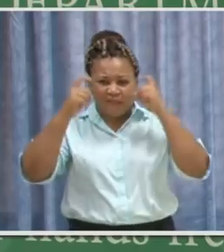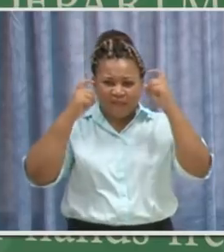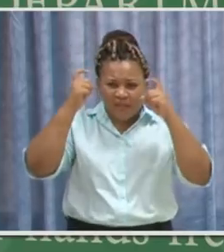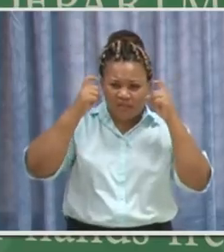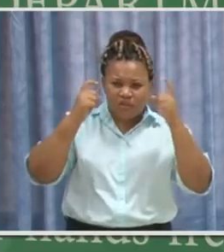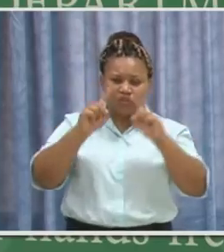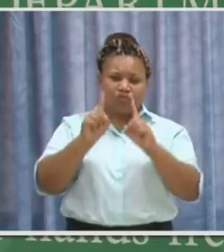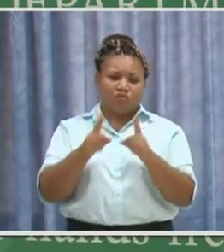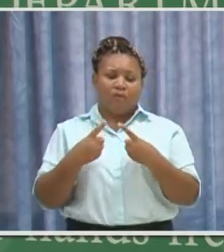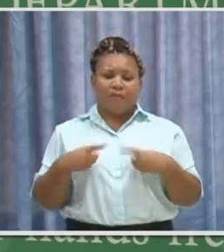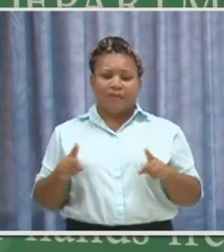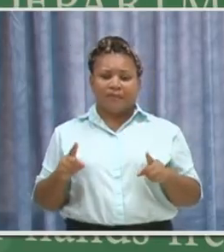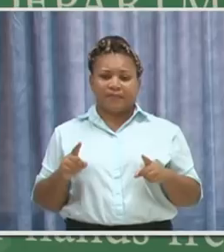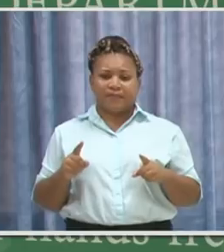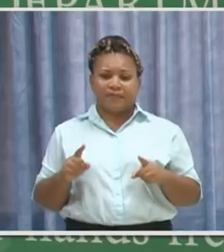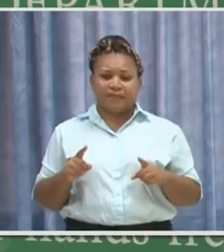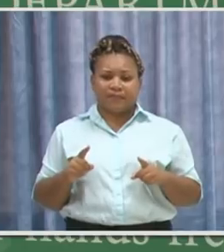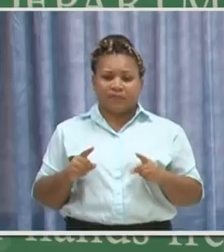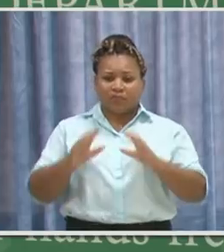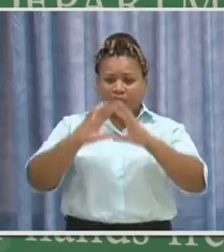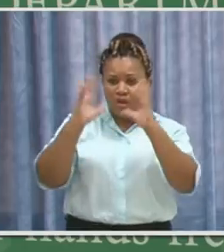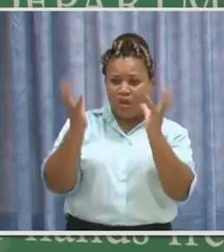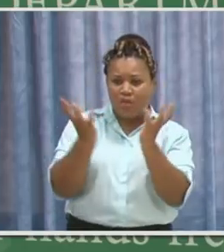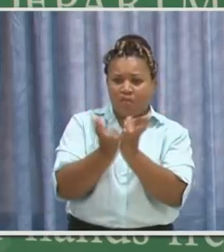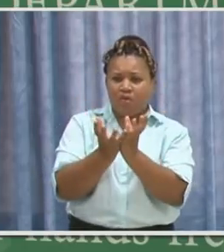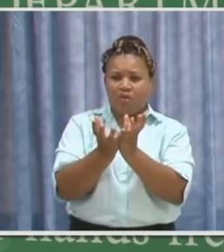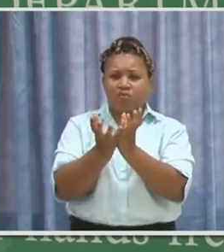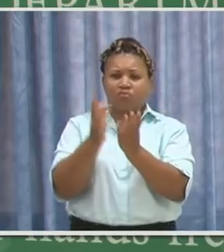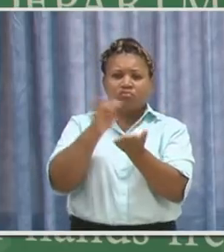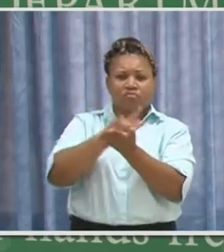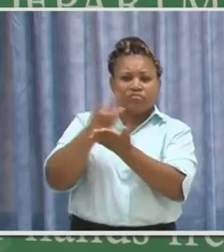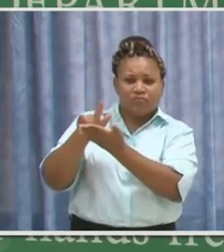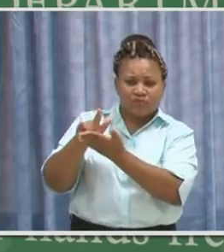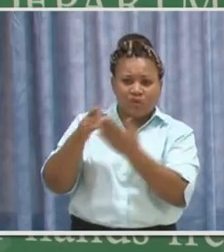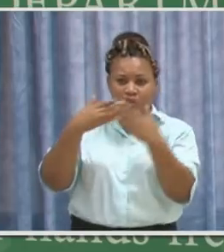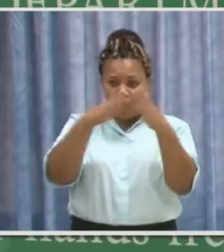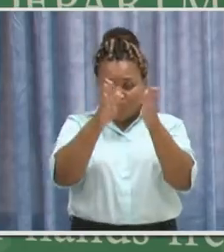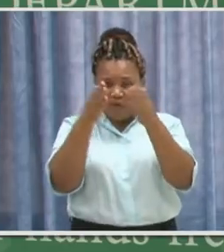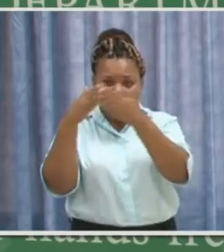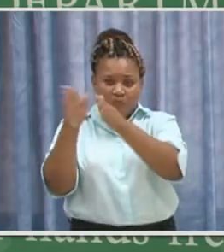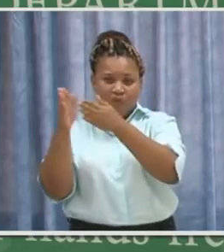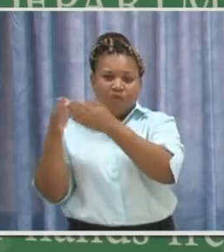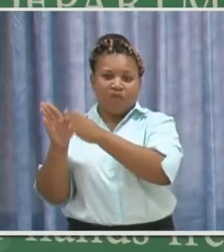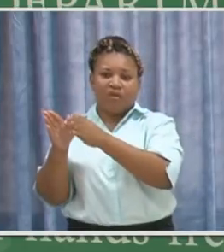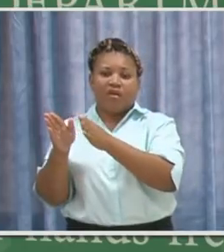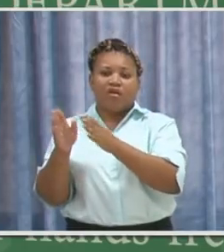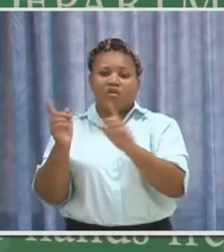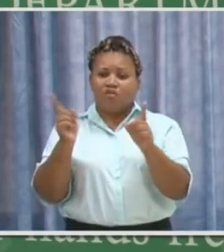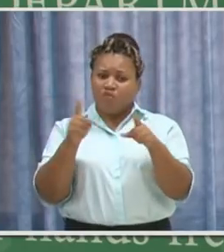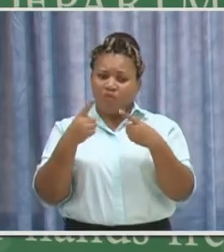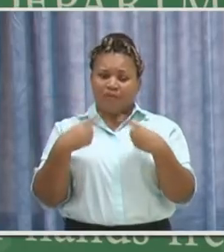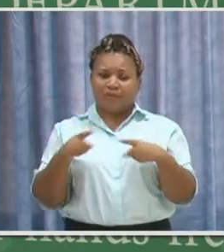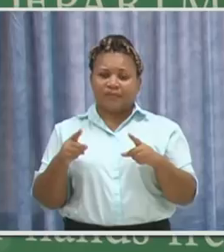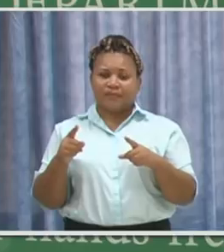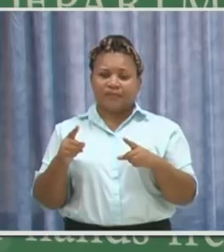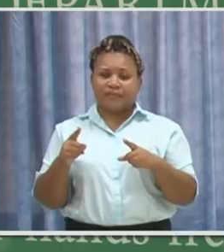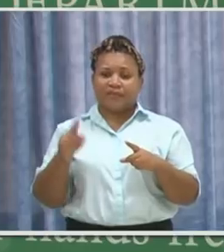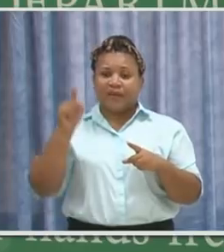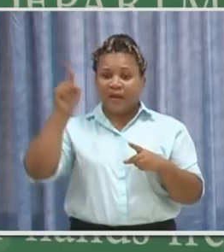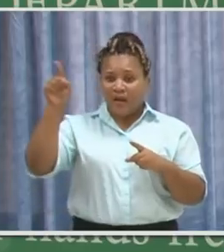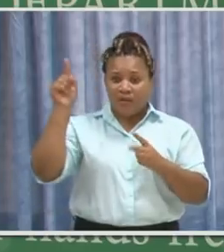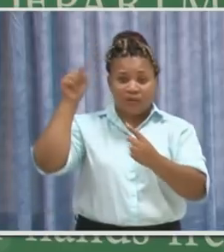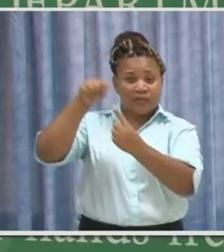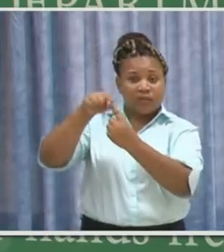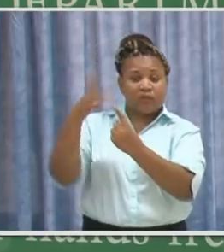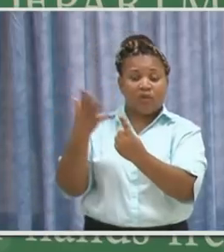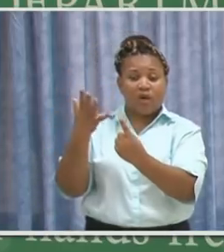ouvert. Même si l'arbre qui est encore plus continuer, vous avez plusieurs bons systèmes en place, vous pouvez garder, contrôler, vous pouvez